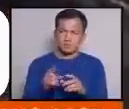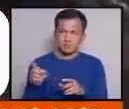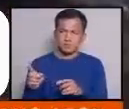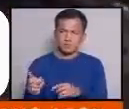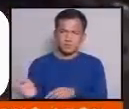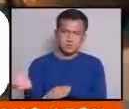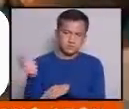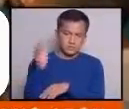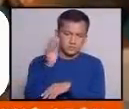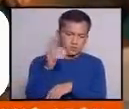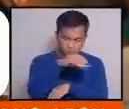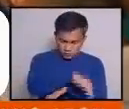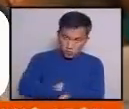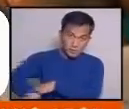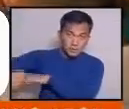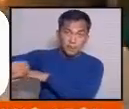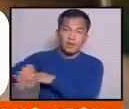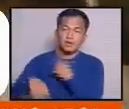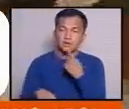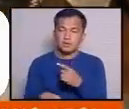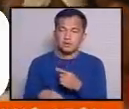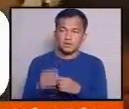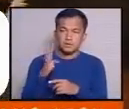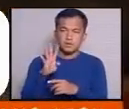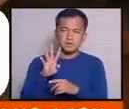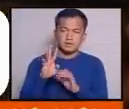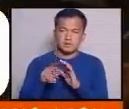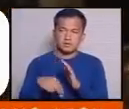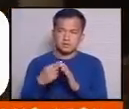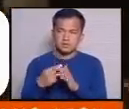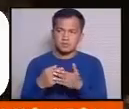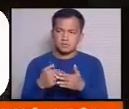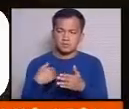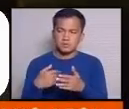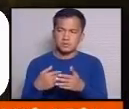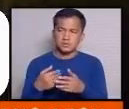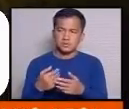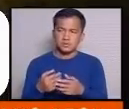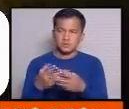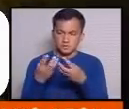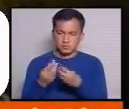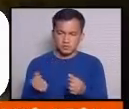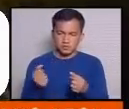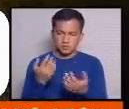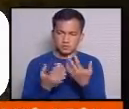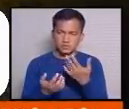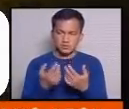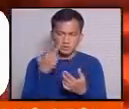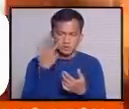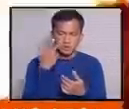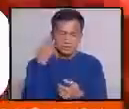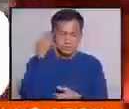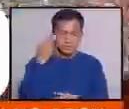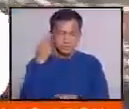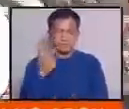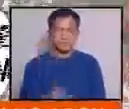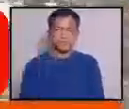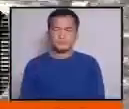buong magdamag. Halos 4 oras ang inabot bago napatay ang sunog na inaalam pa ang sanhi.